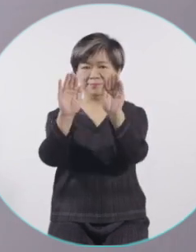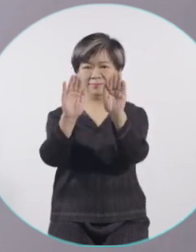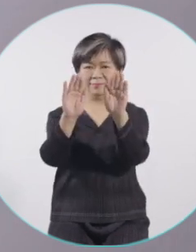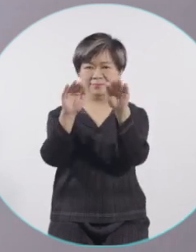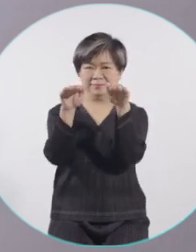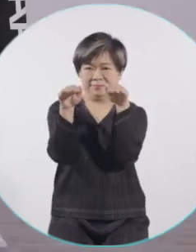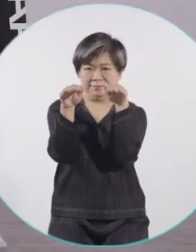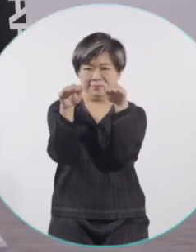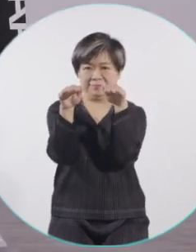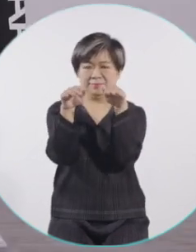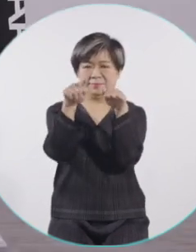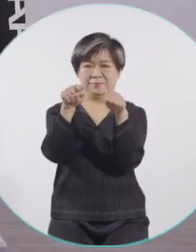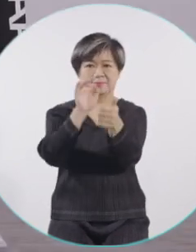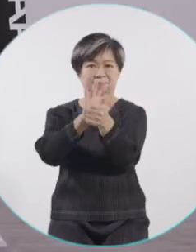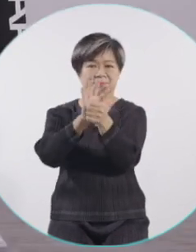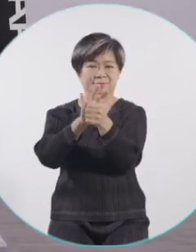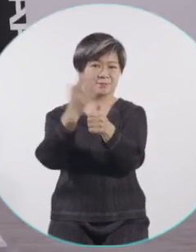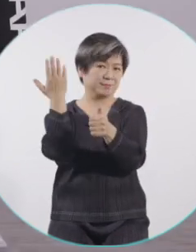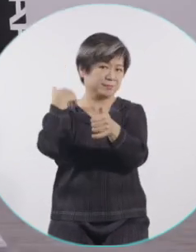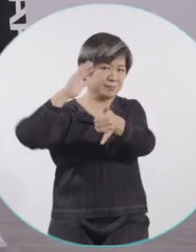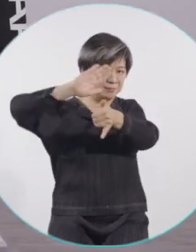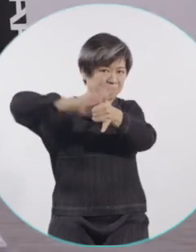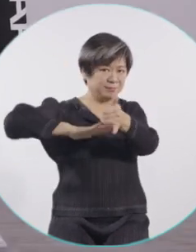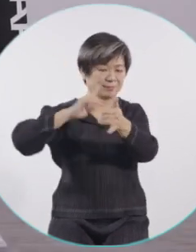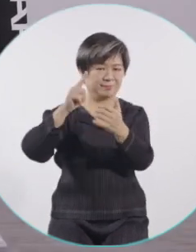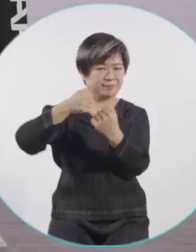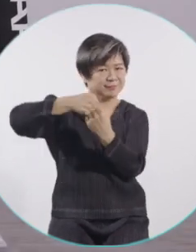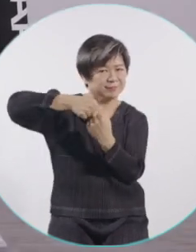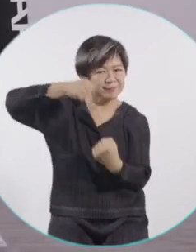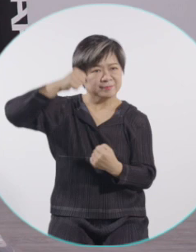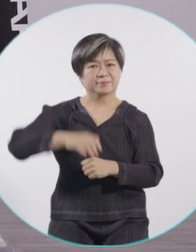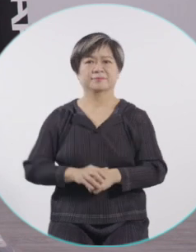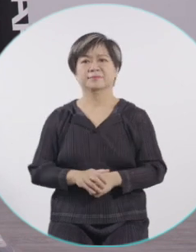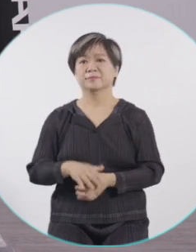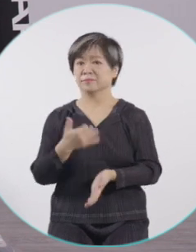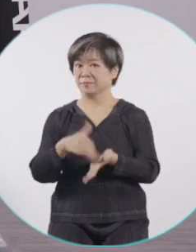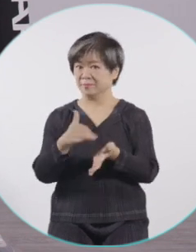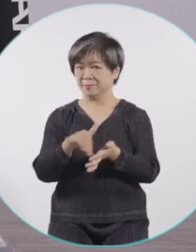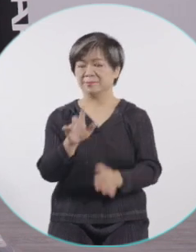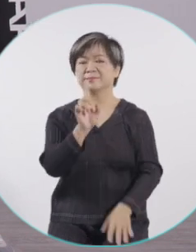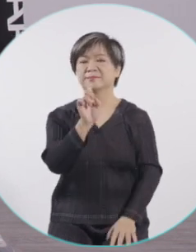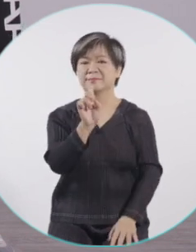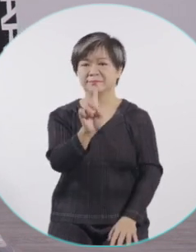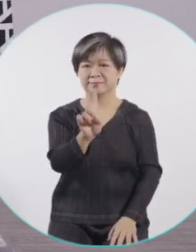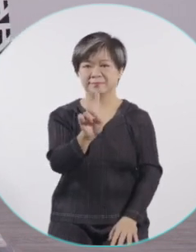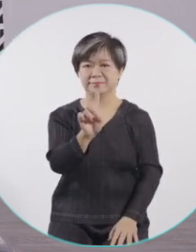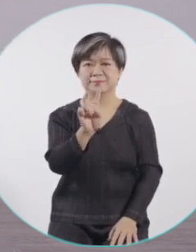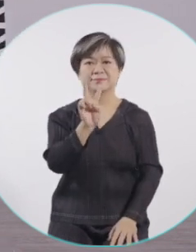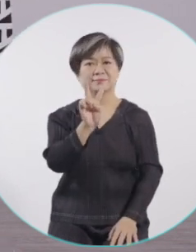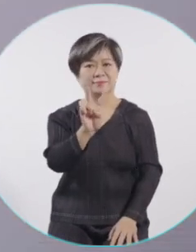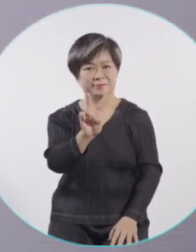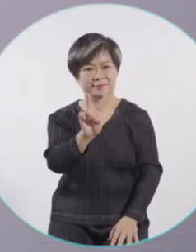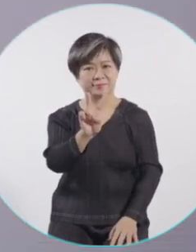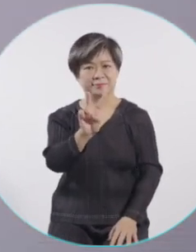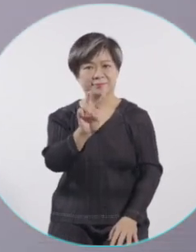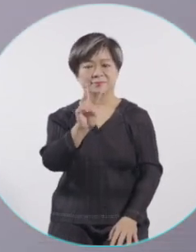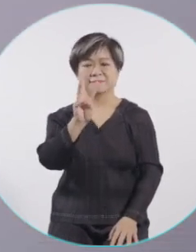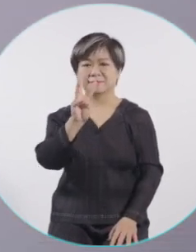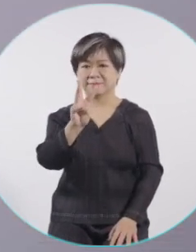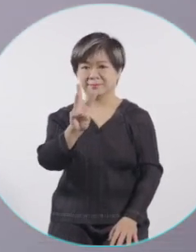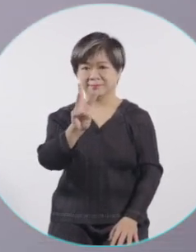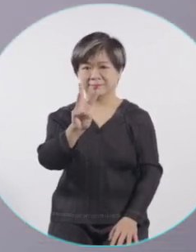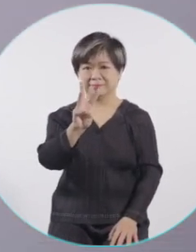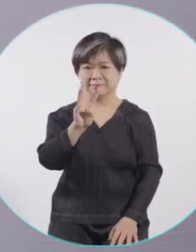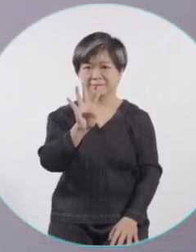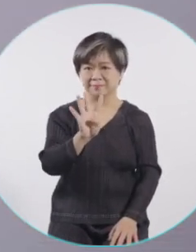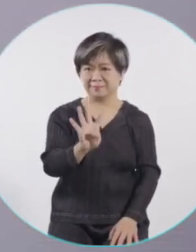作呢，会伸展一下你的背部的肌肉。好，接下来我们一样从一数到十，一、二、